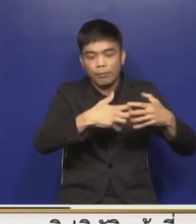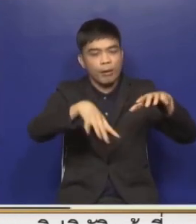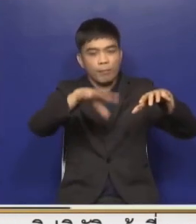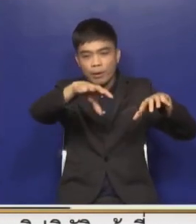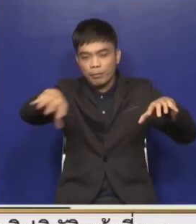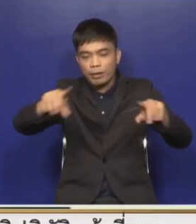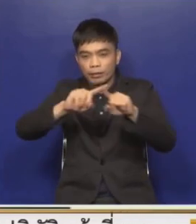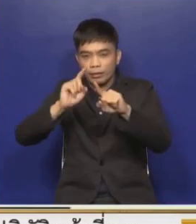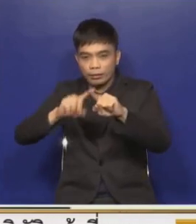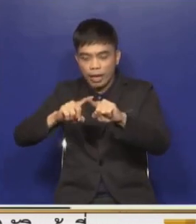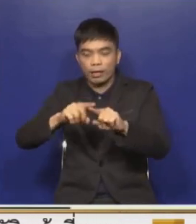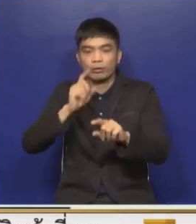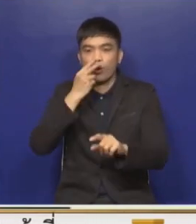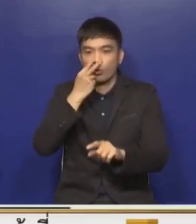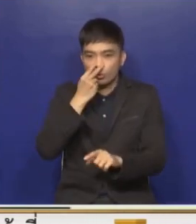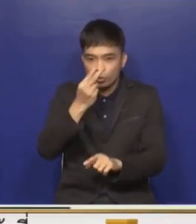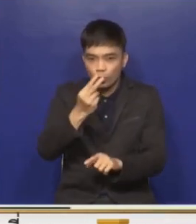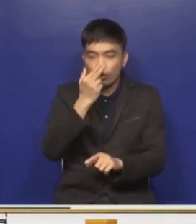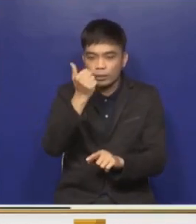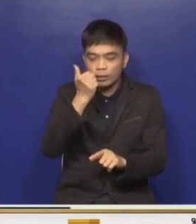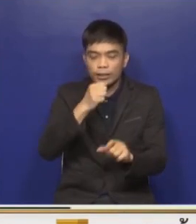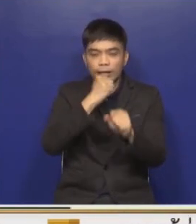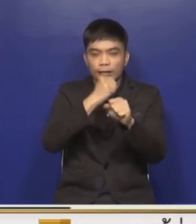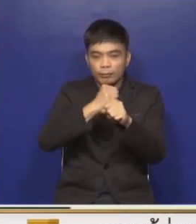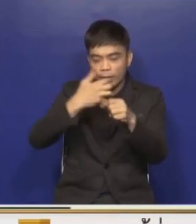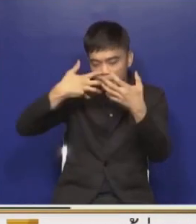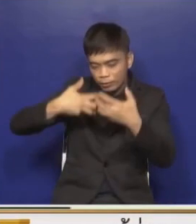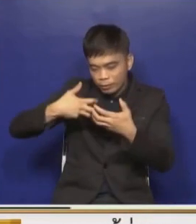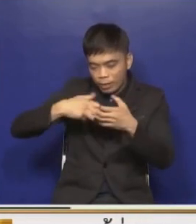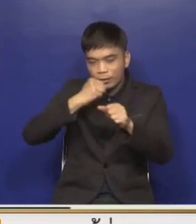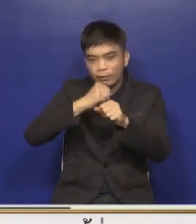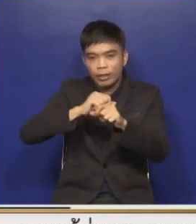ค mains ปรับเปลยน สิ่ง